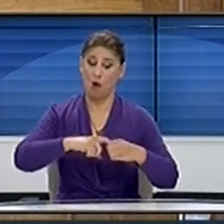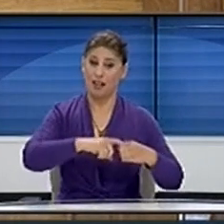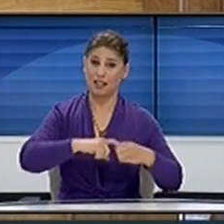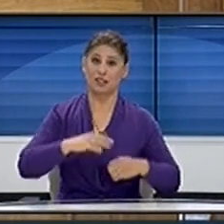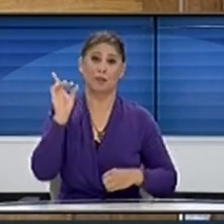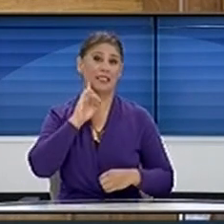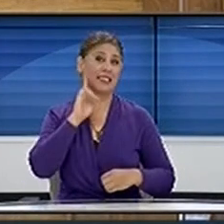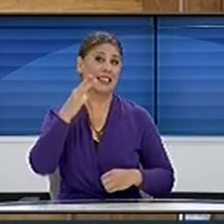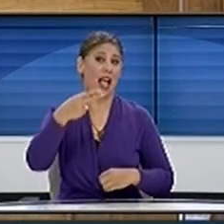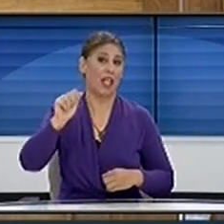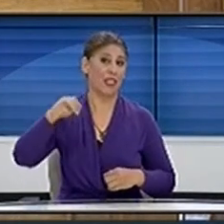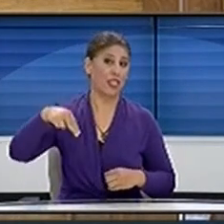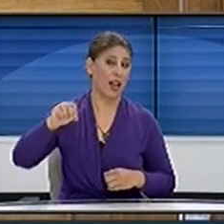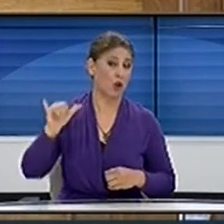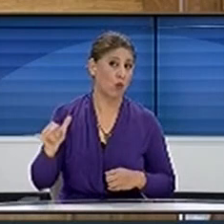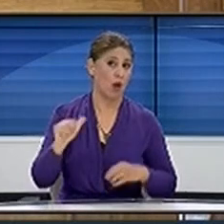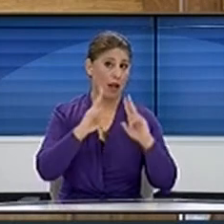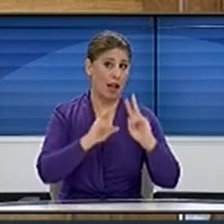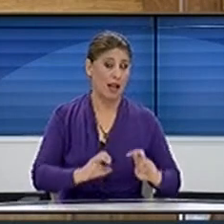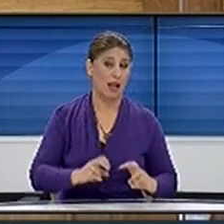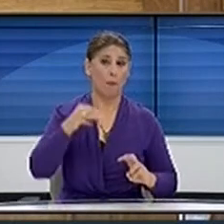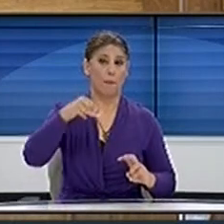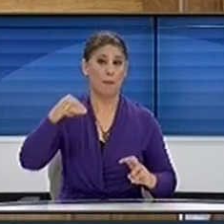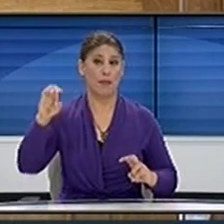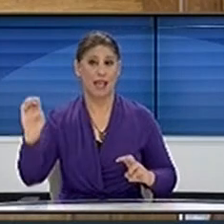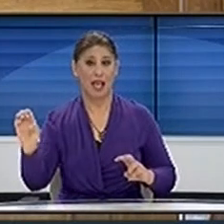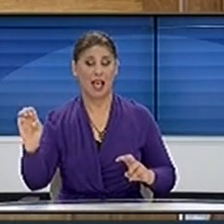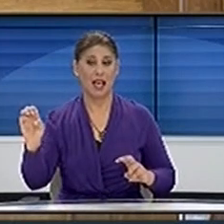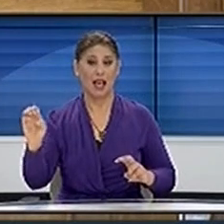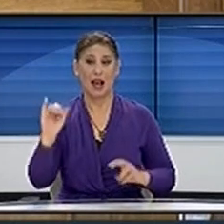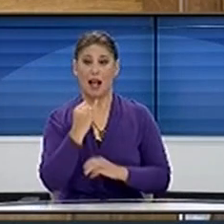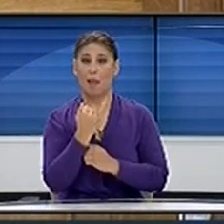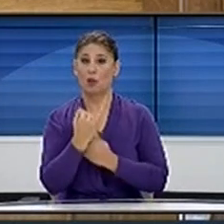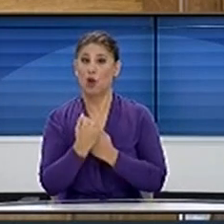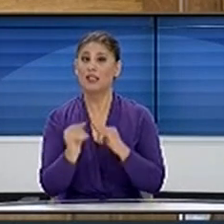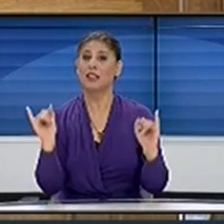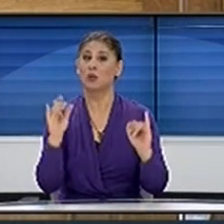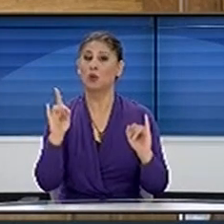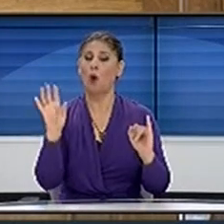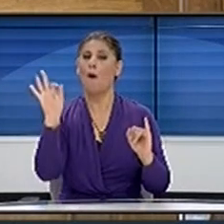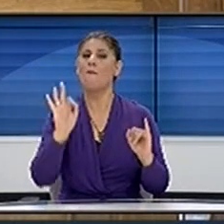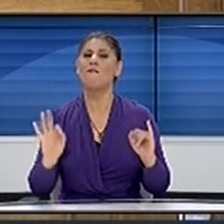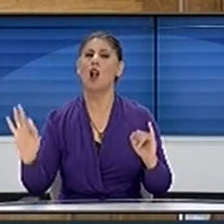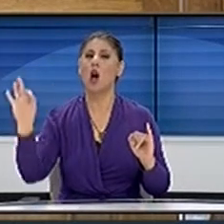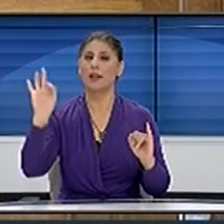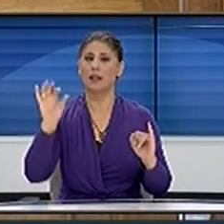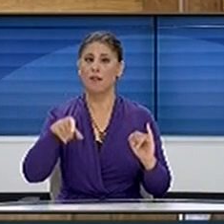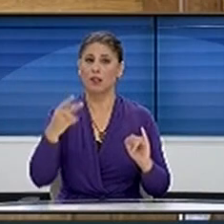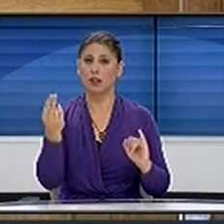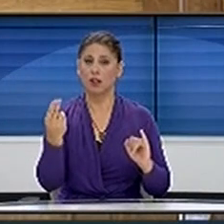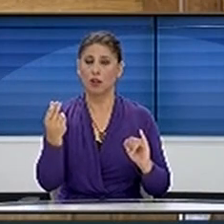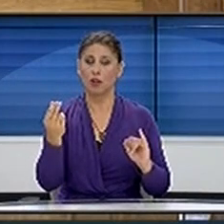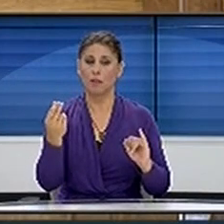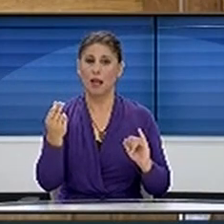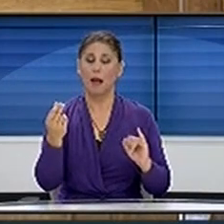Θάνου, ελεγχόμενα μέσα ενημέρωσης από το Ινστιτούτο της Φλωρεντίας, μια οικονομία με